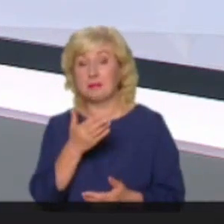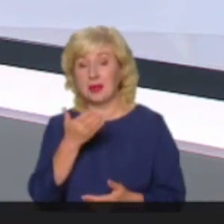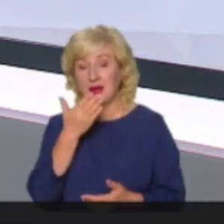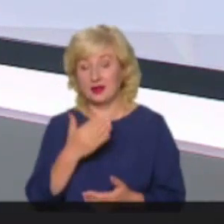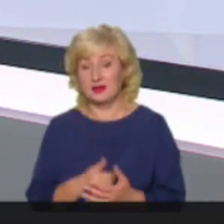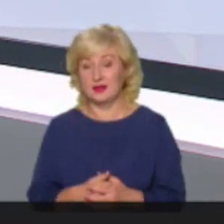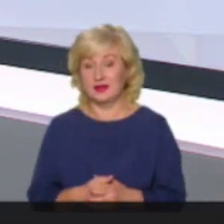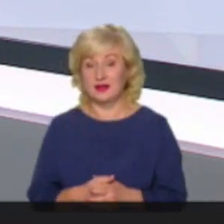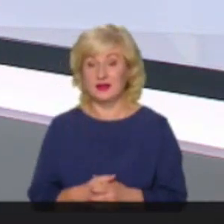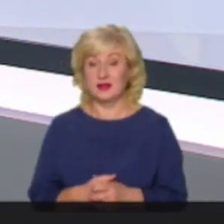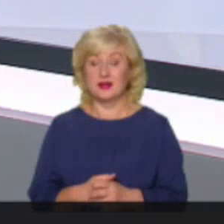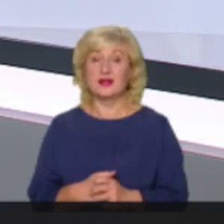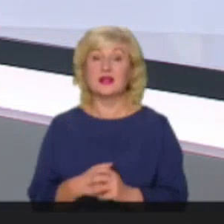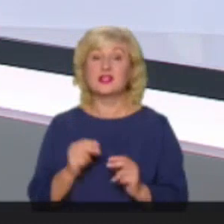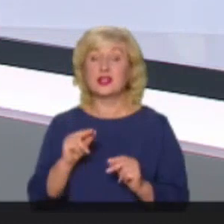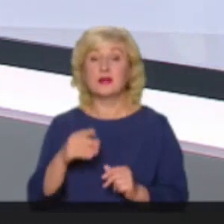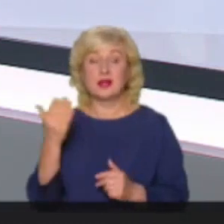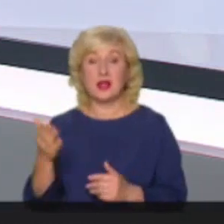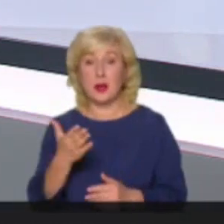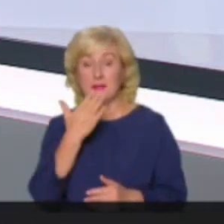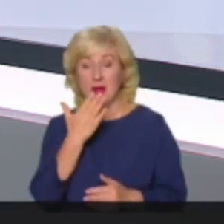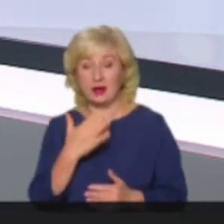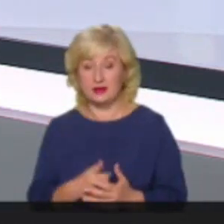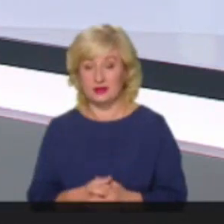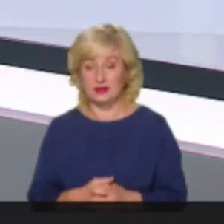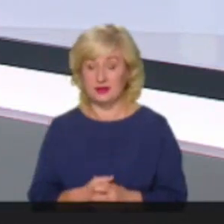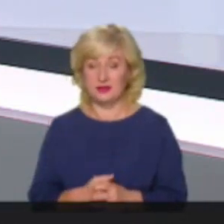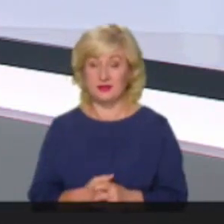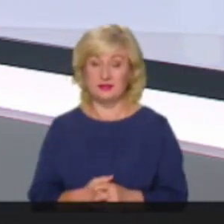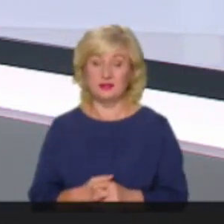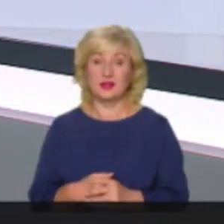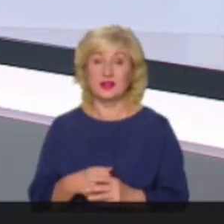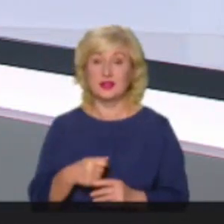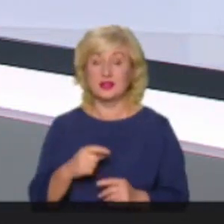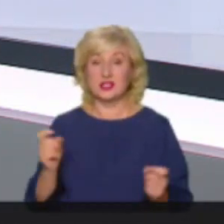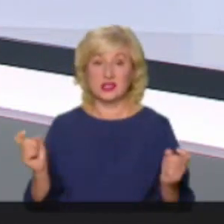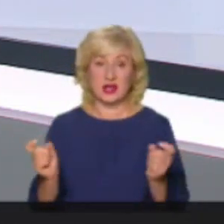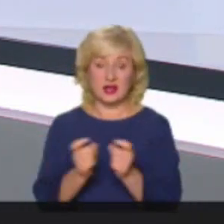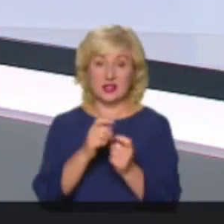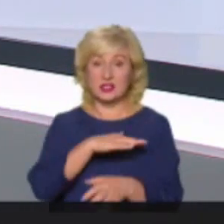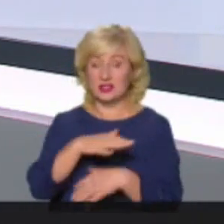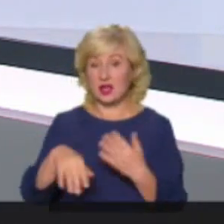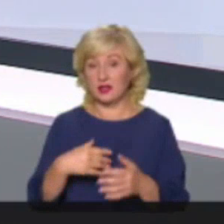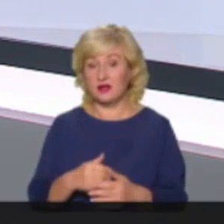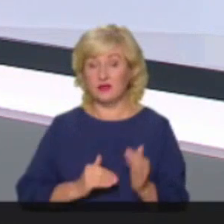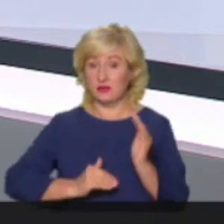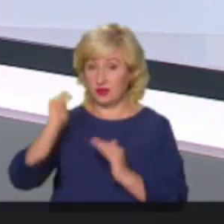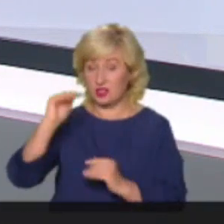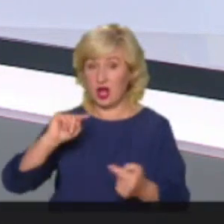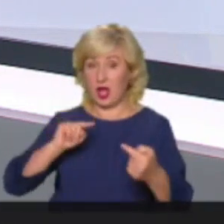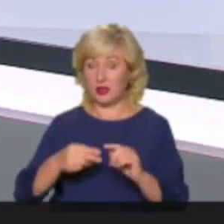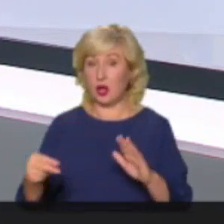Не розібрався. Чим для нього пахне? Бо мені здається, пахне смаженим. Черговою зрадинкою і шкандалем. Вищий антикорупційний